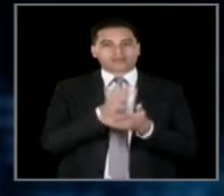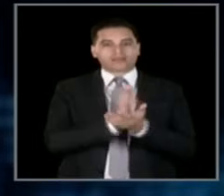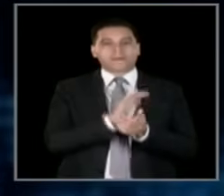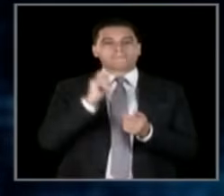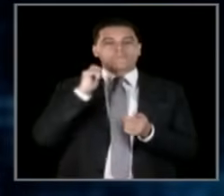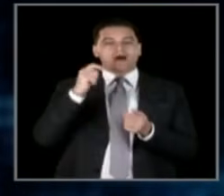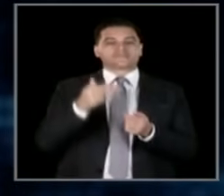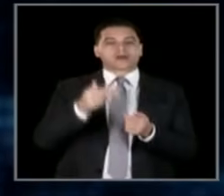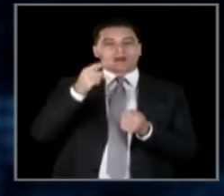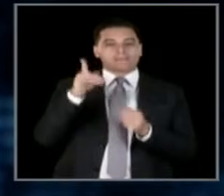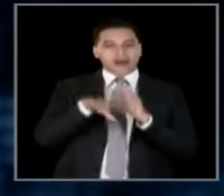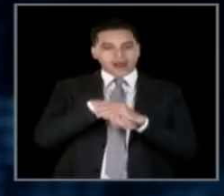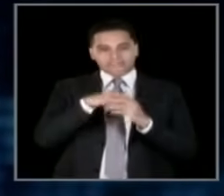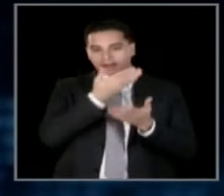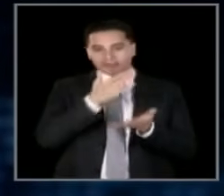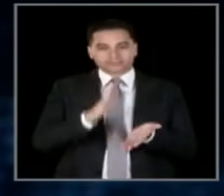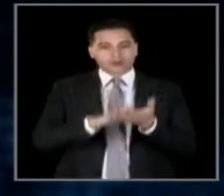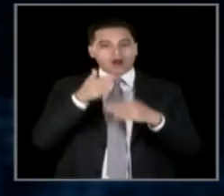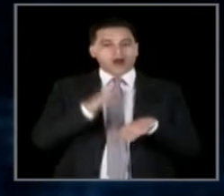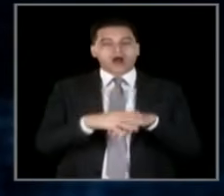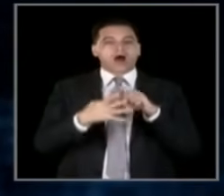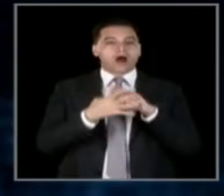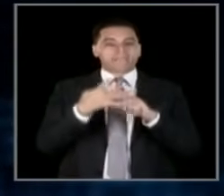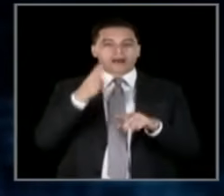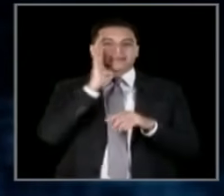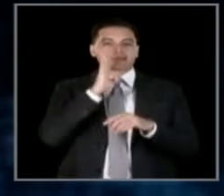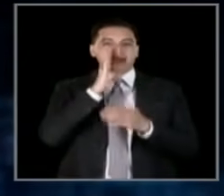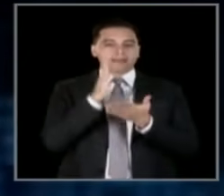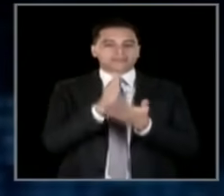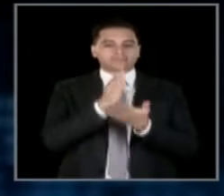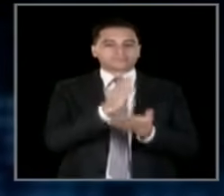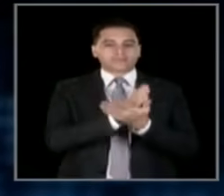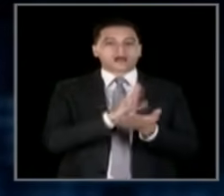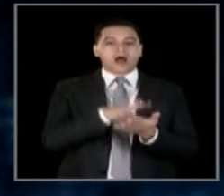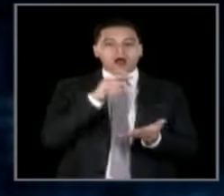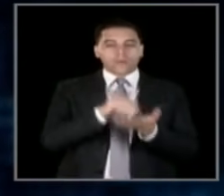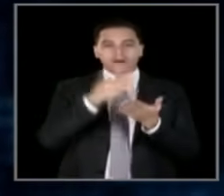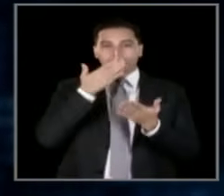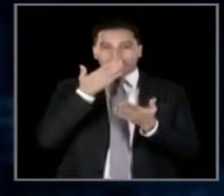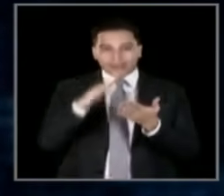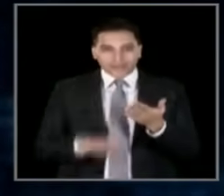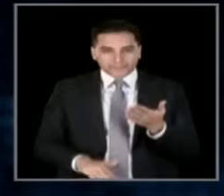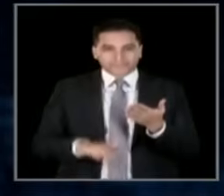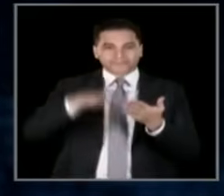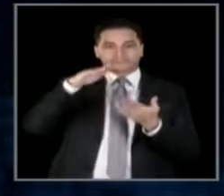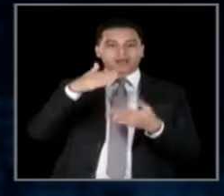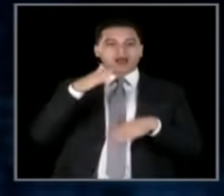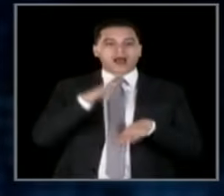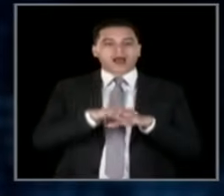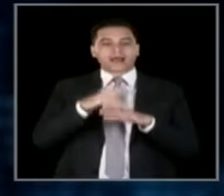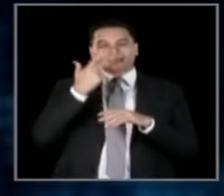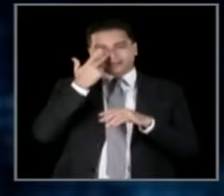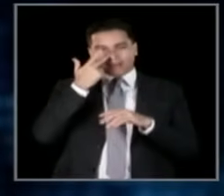الغربية. تخدم المدرسة 4 مراحل تعليمية، بداية بمرحلة رياض الأطفال وحتى المرحلة